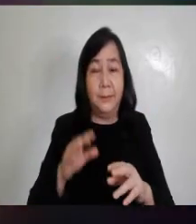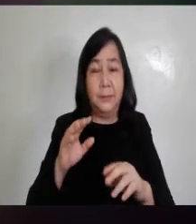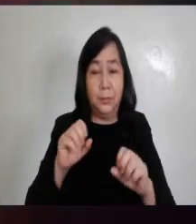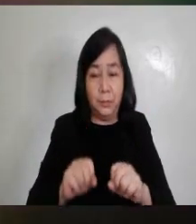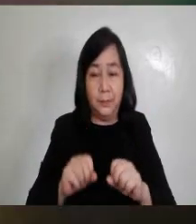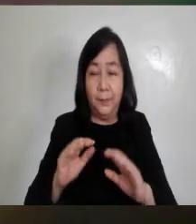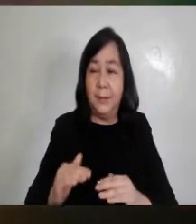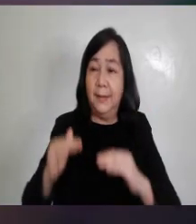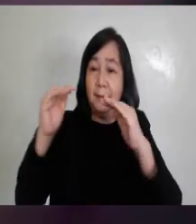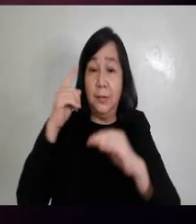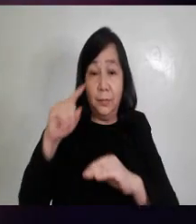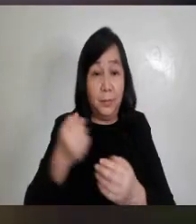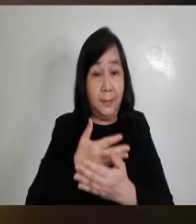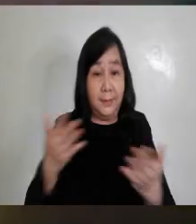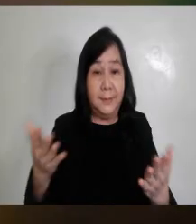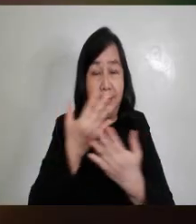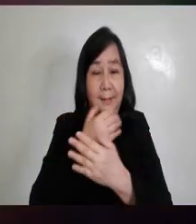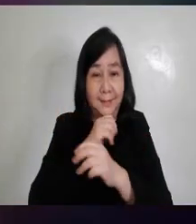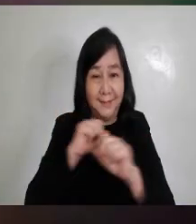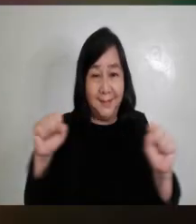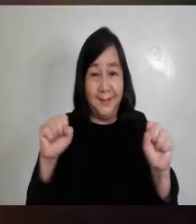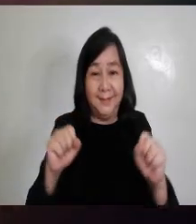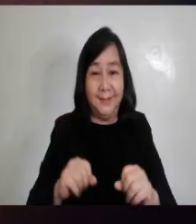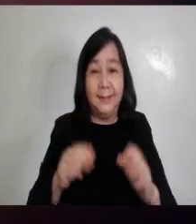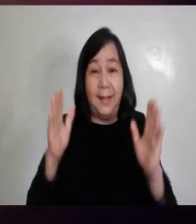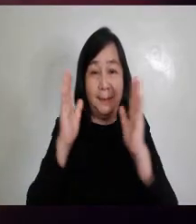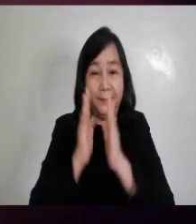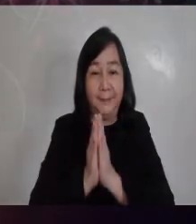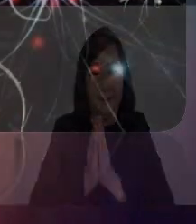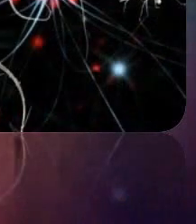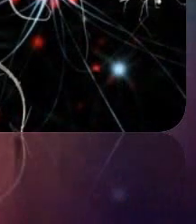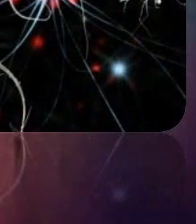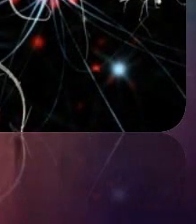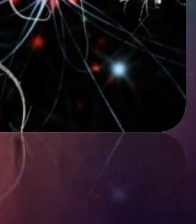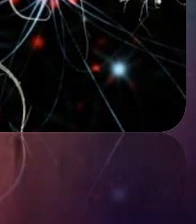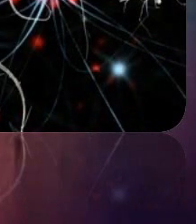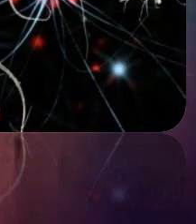na itinaas para sa ating kaligtasan. Amen.